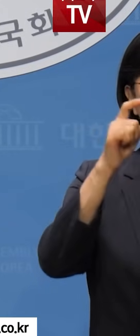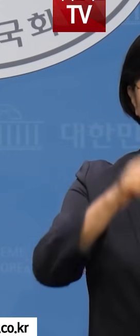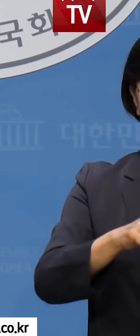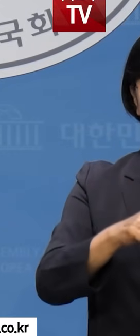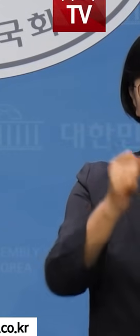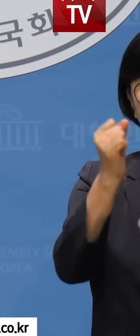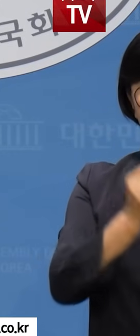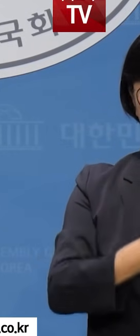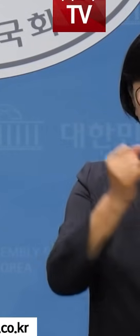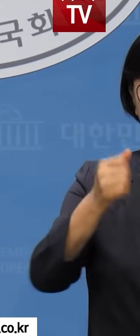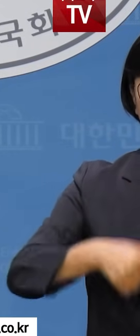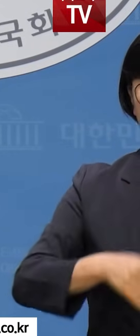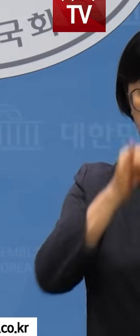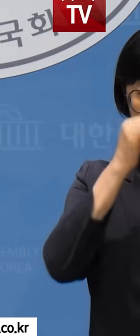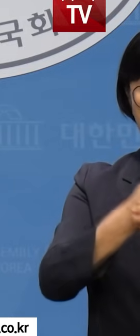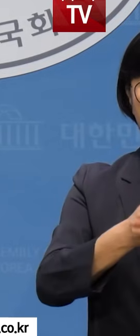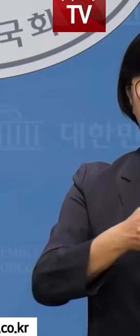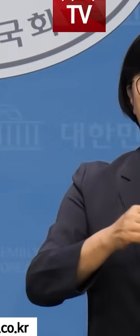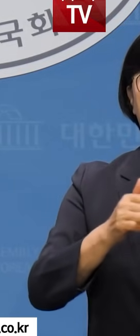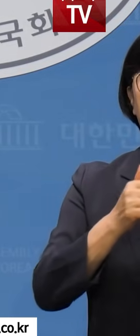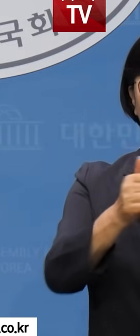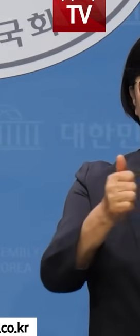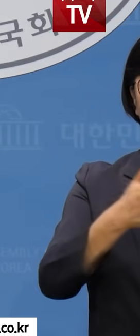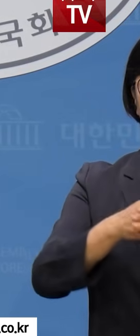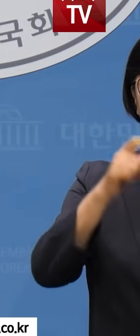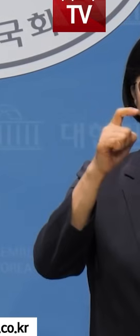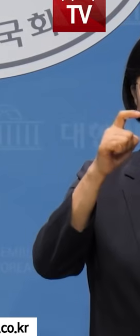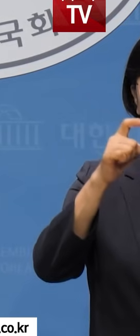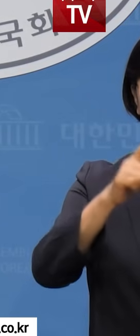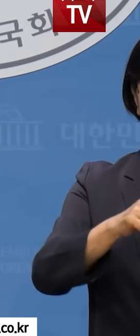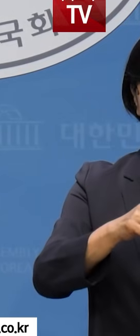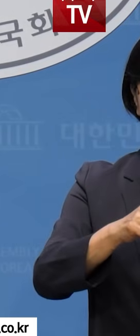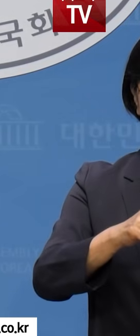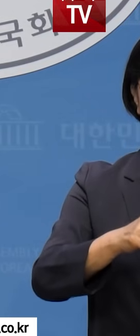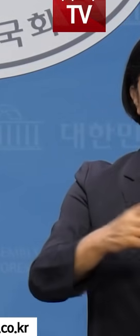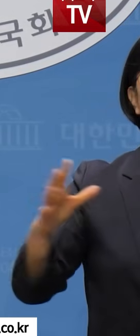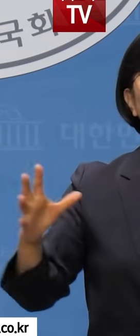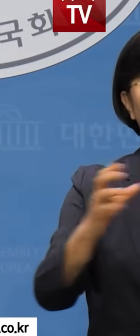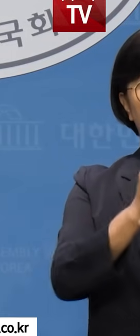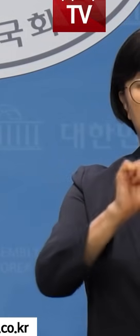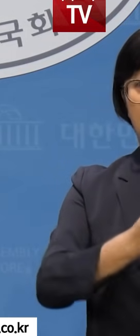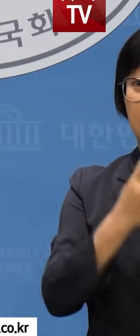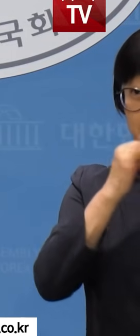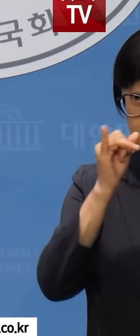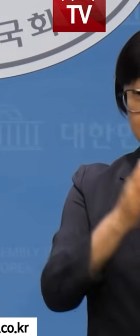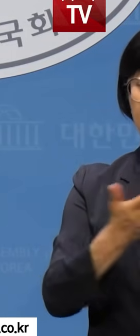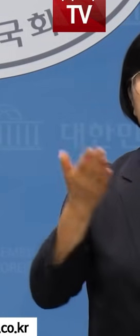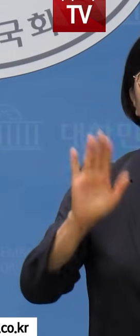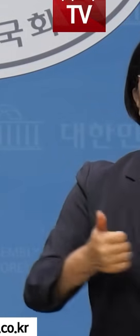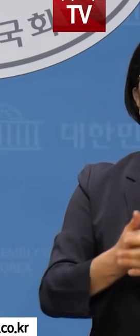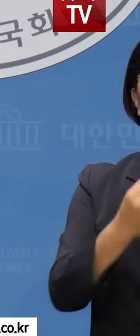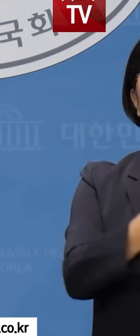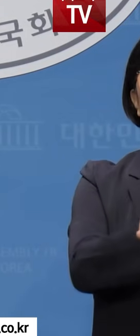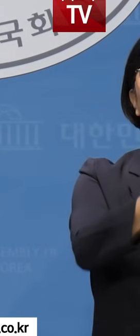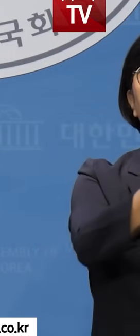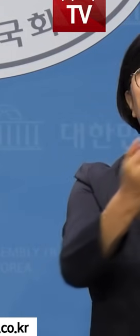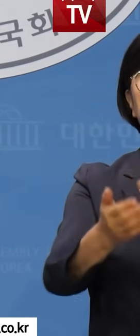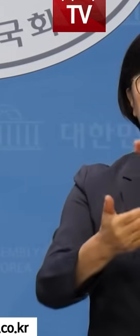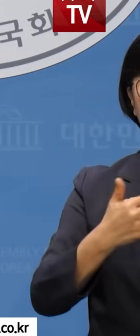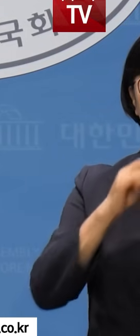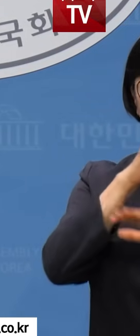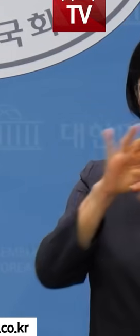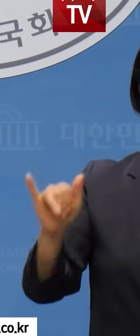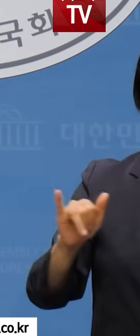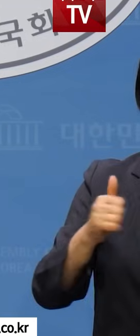취지를 설명하여야 하고에 따라 취지를 간결하게 정리해 발표했습니다. 나아가 구속 전